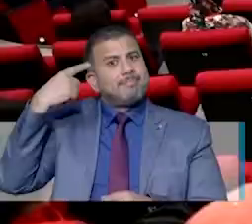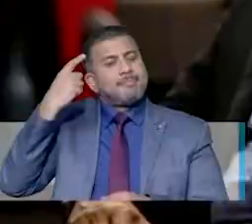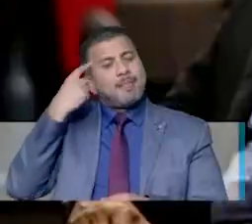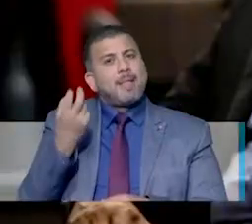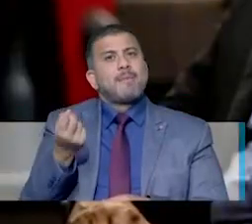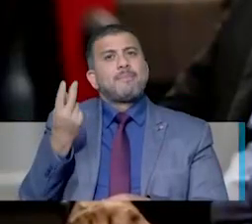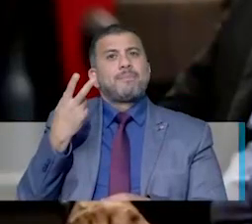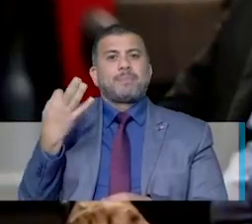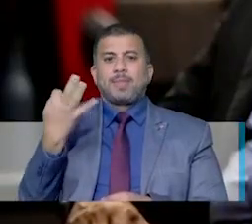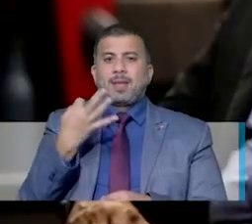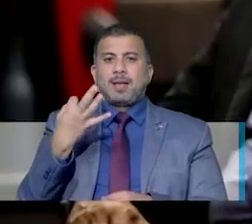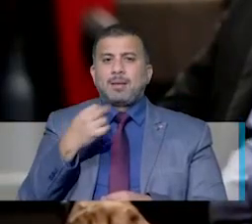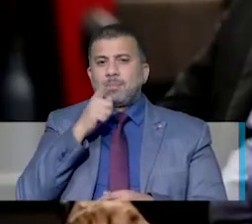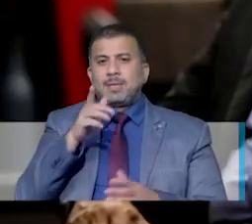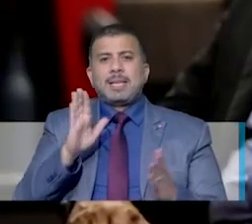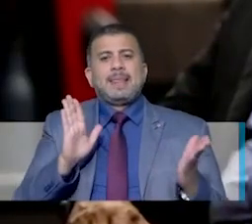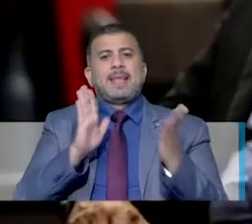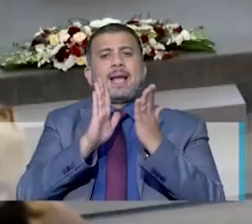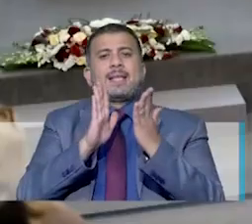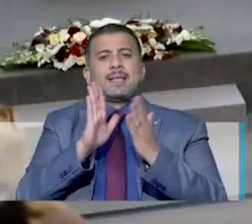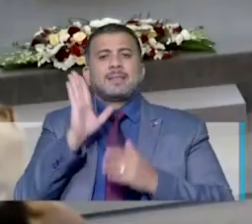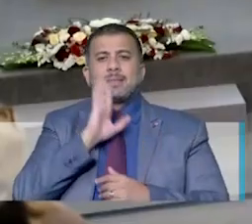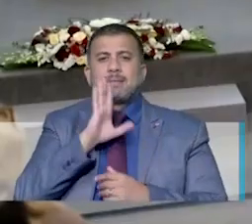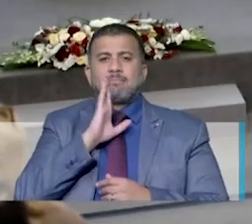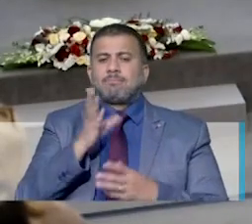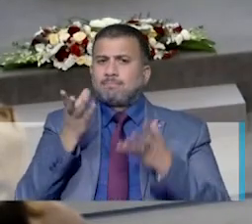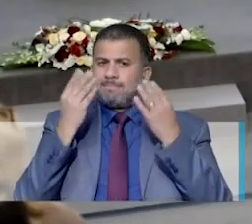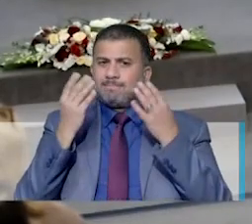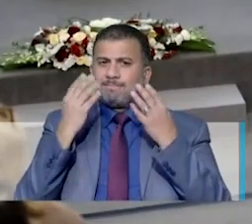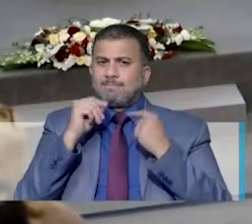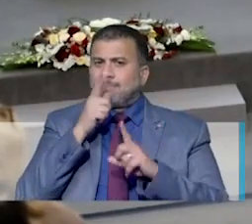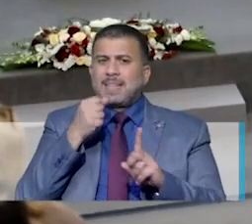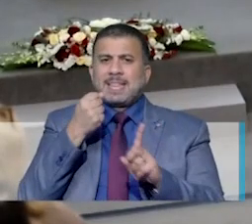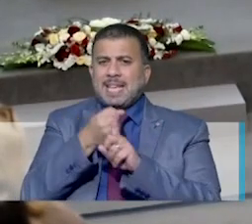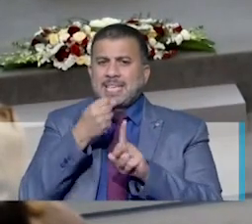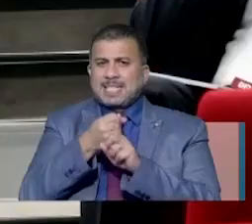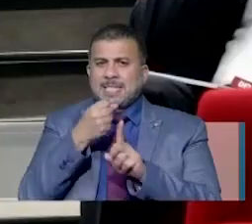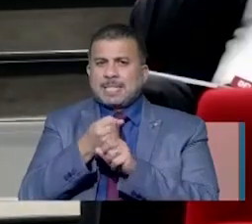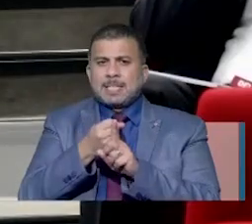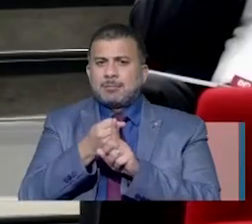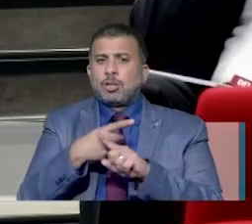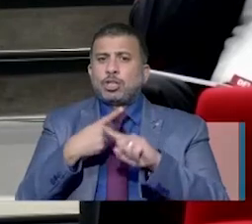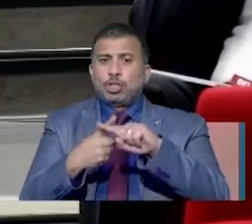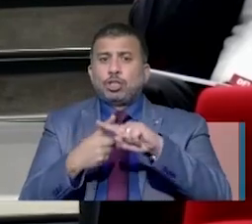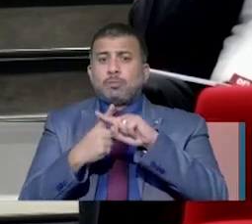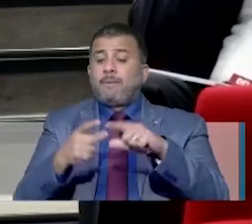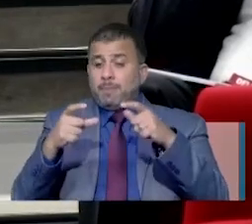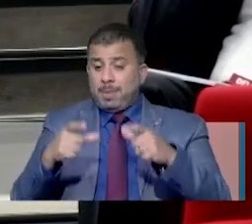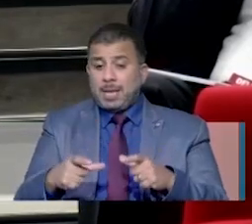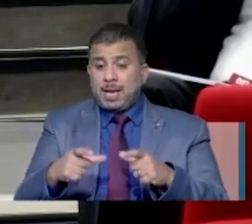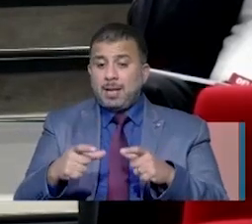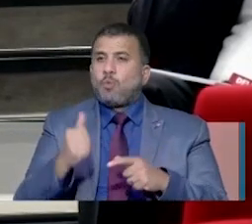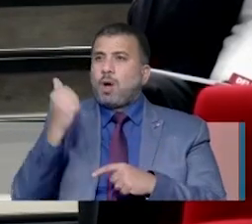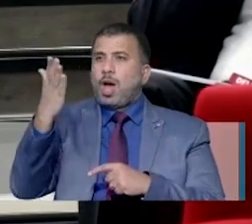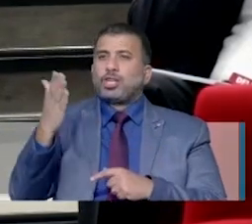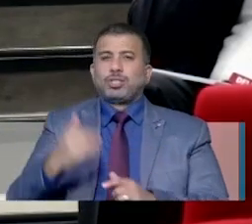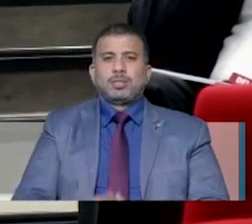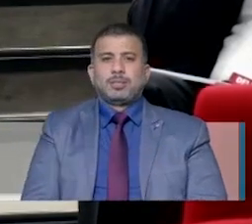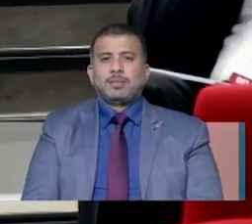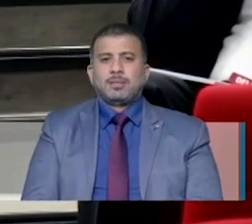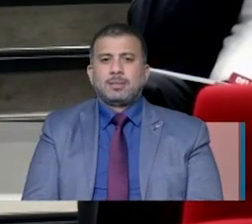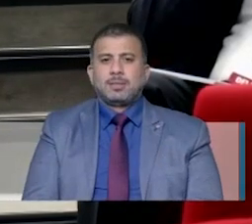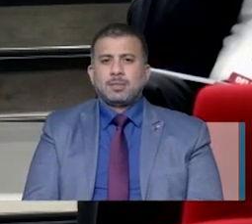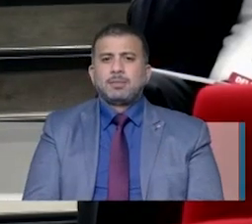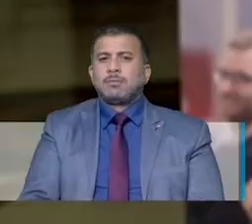ابداعي حول التحديات التعليميه لاحداث تاثيرات ايجابيه في المنطقه وخارجها